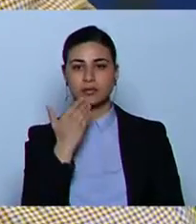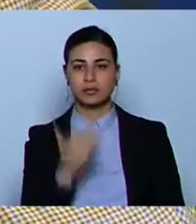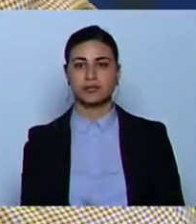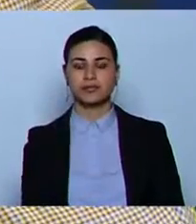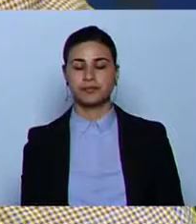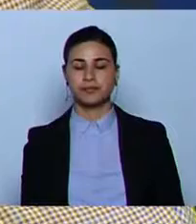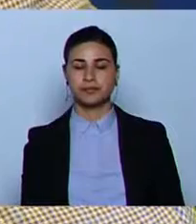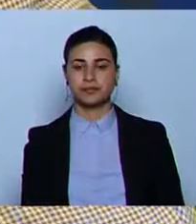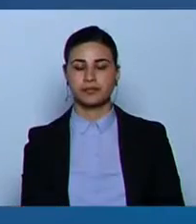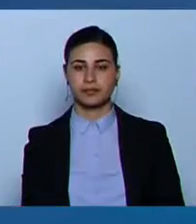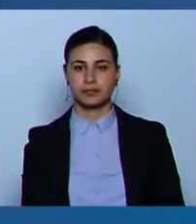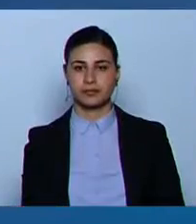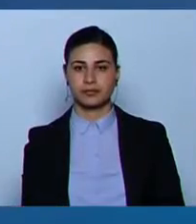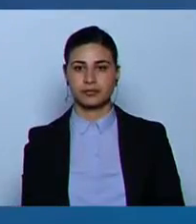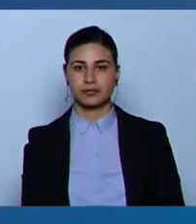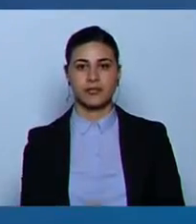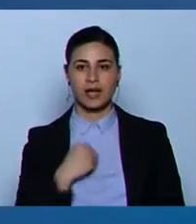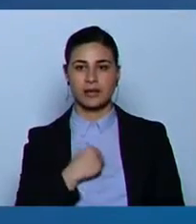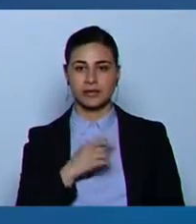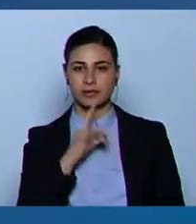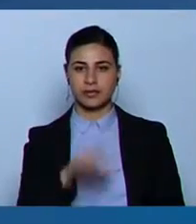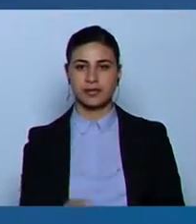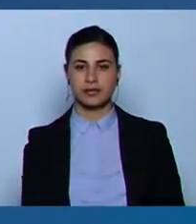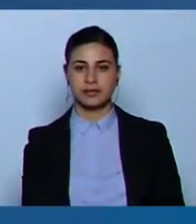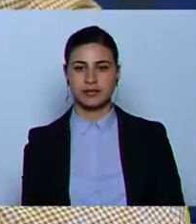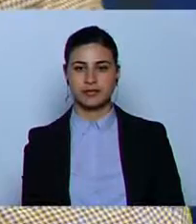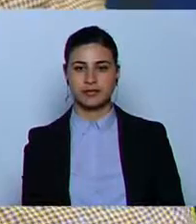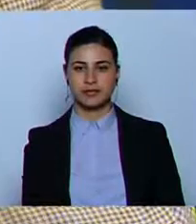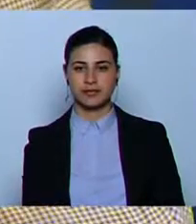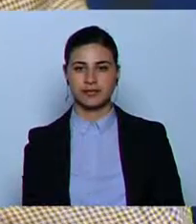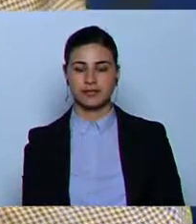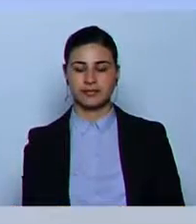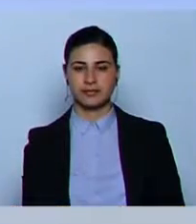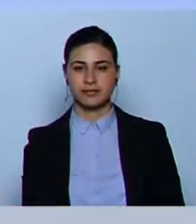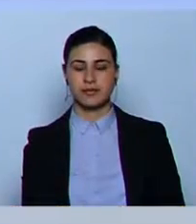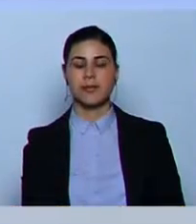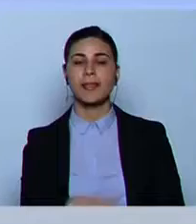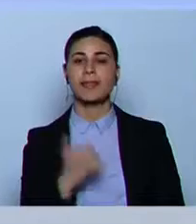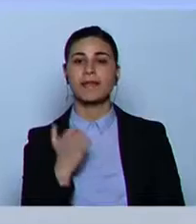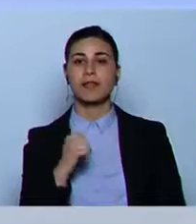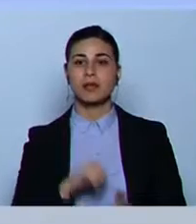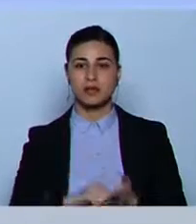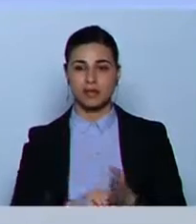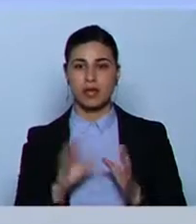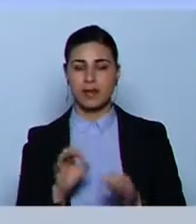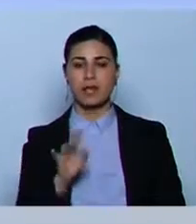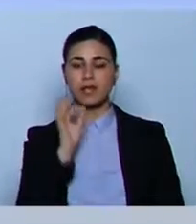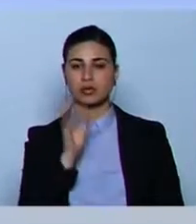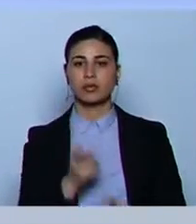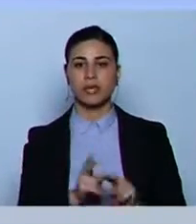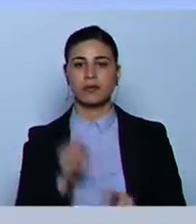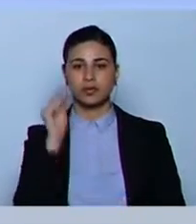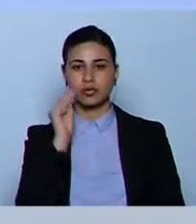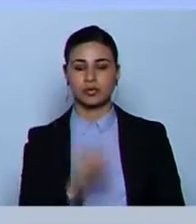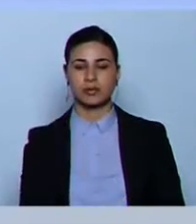ბატონ გიორგისთან მინდა ახლა გადავიდე. ბატონო გიორგი, არის თუ არა თქვენთვის ეს ყველაფერი არგუმენტები და რას უპასუხებდით აი ამ მოსაზრებას?